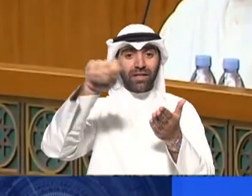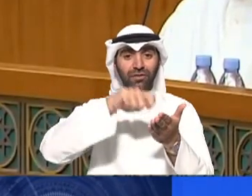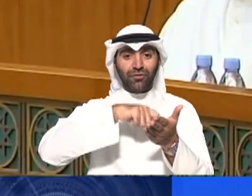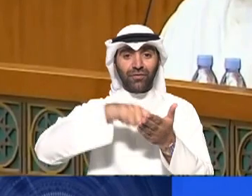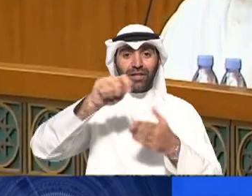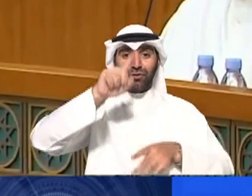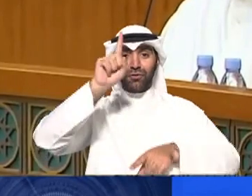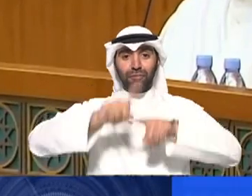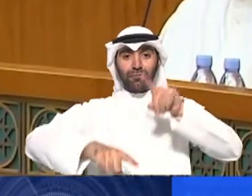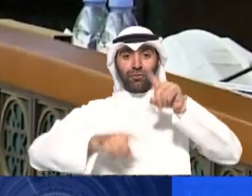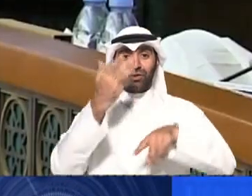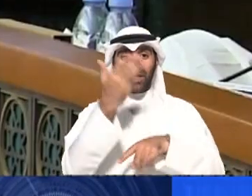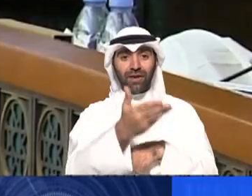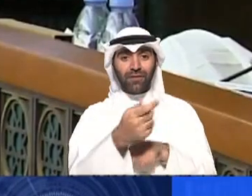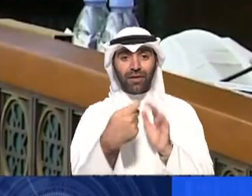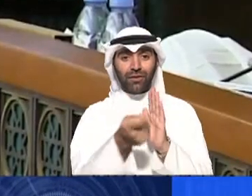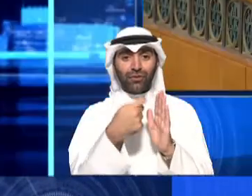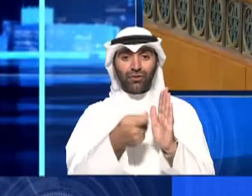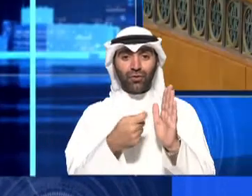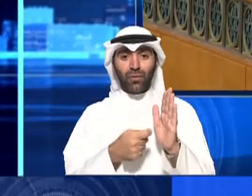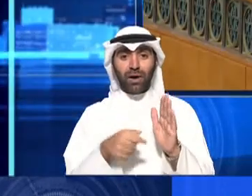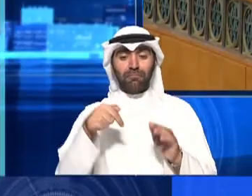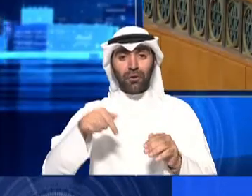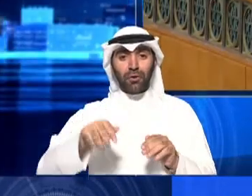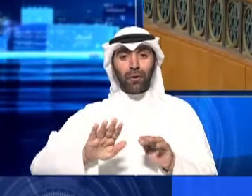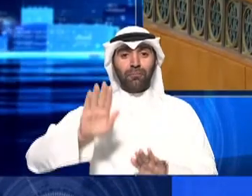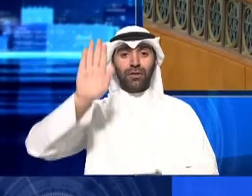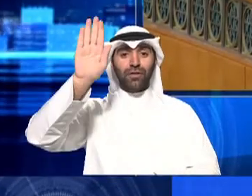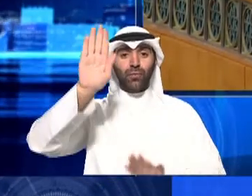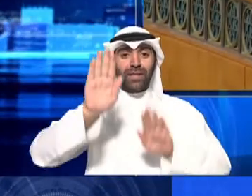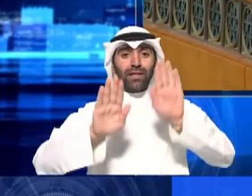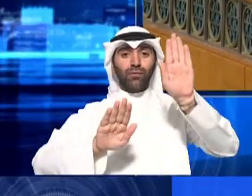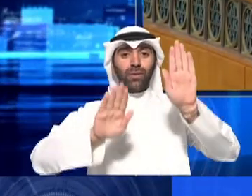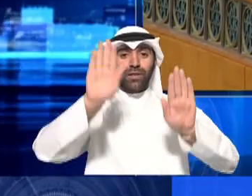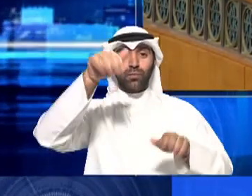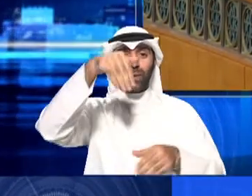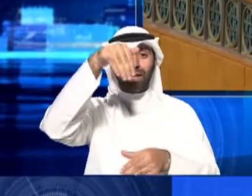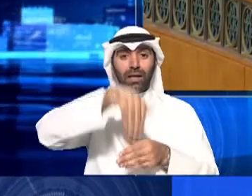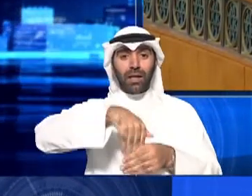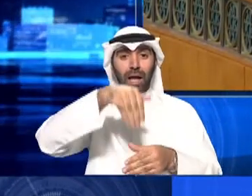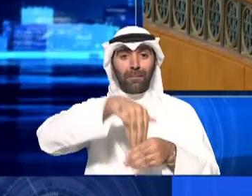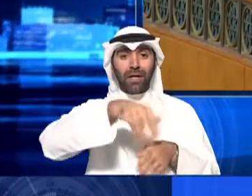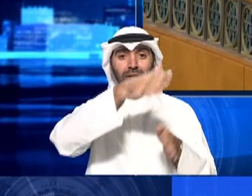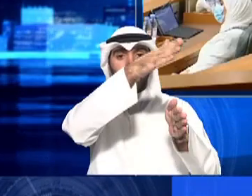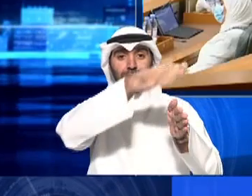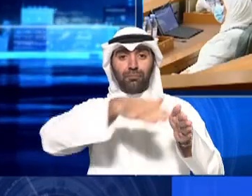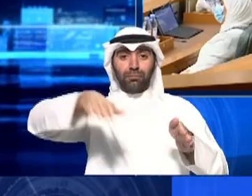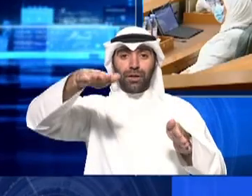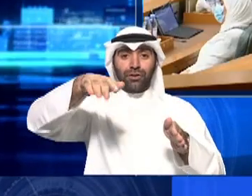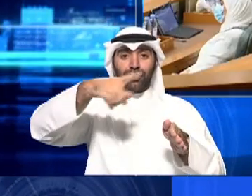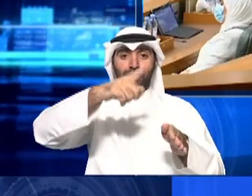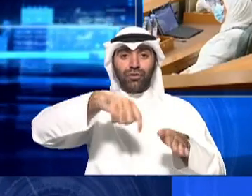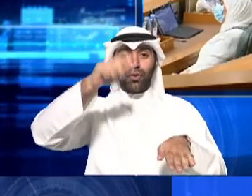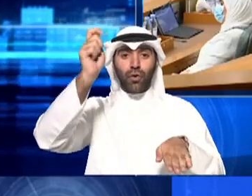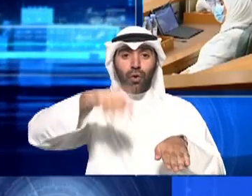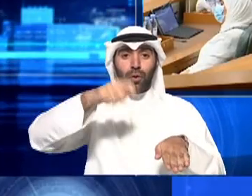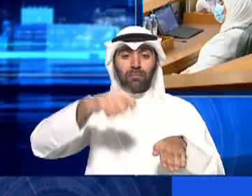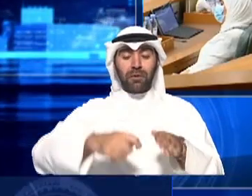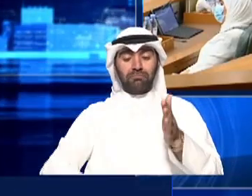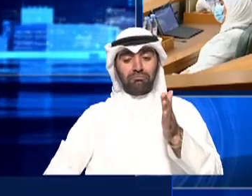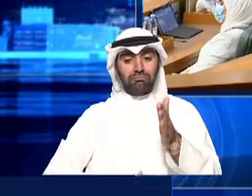الصالح، والطلب الطرح الثقة اليوم تم مناقشته، وذلك بعد أن انتهى الاستجواب في الأسبوع الماضي يوم الثلاثاء